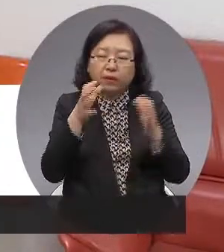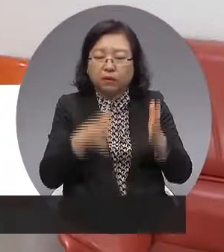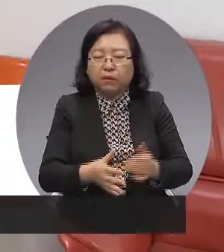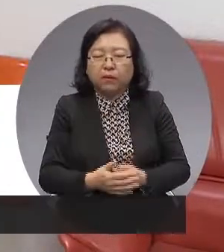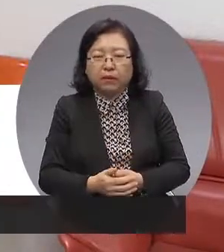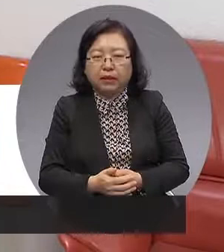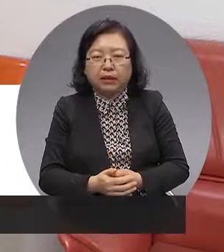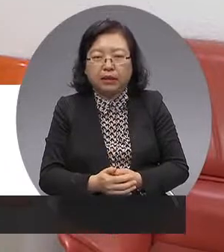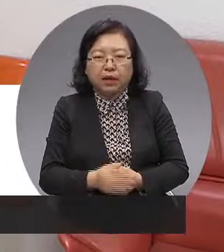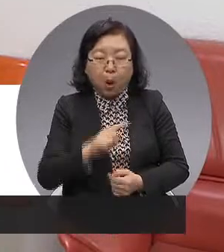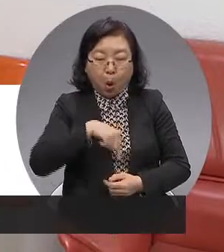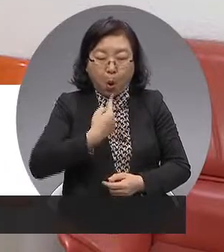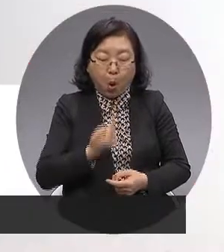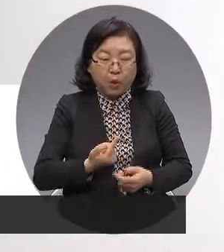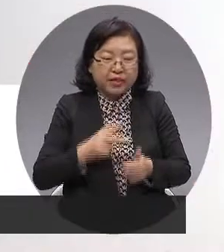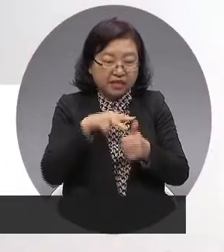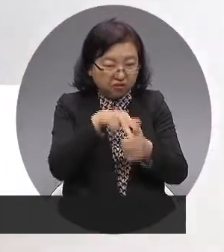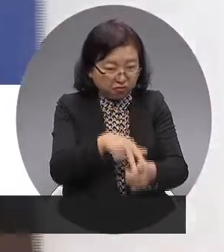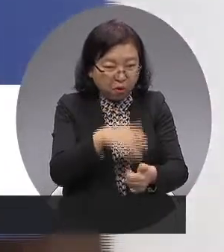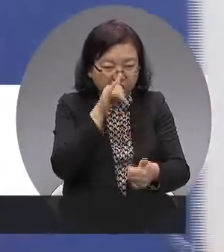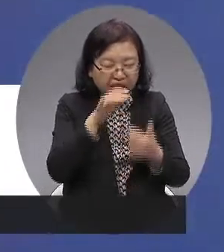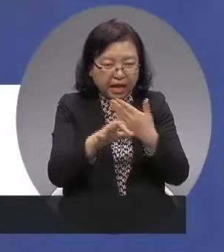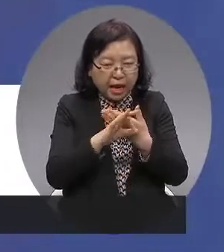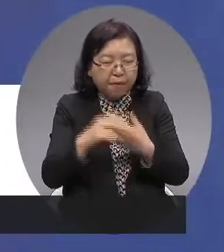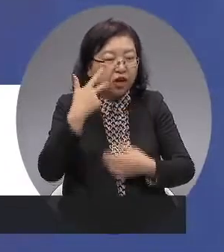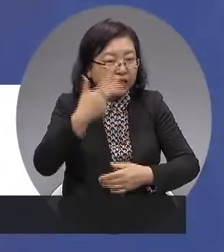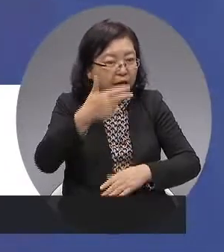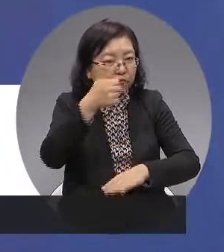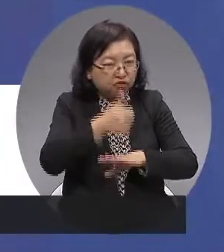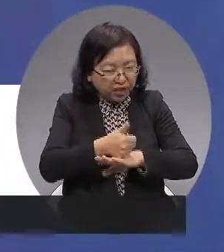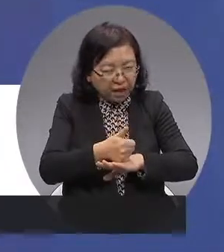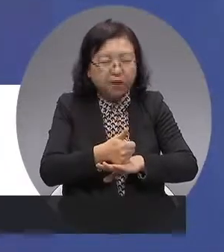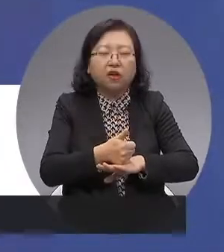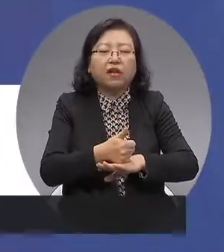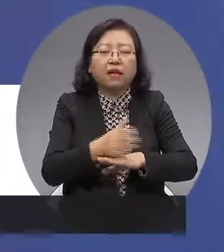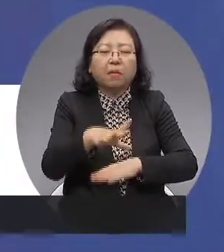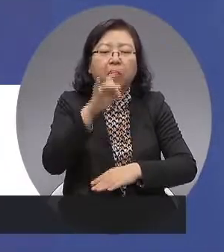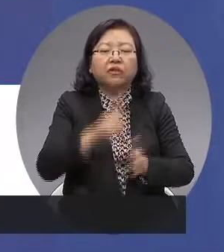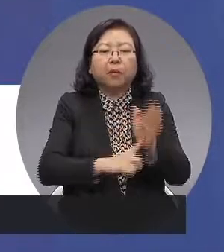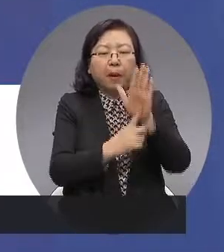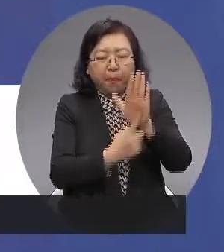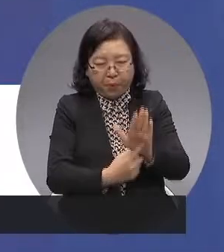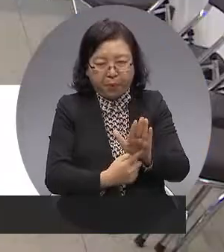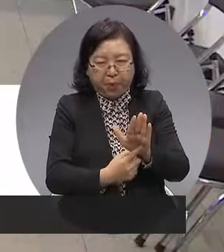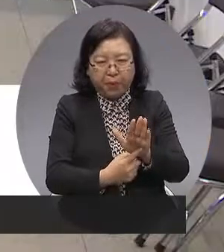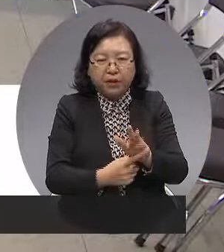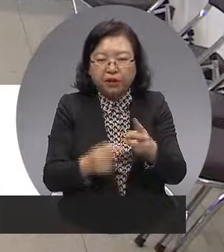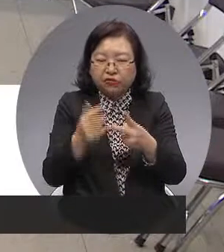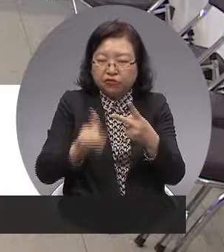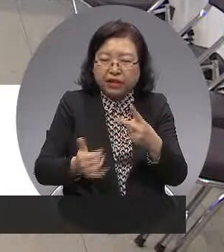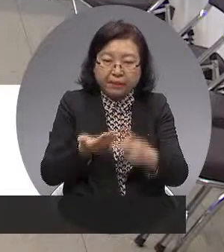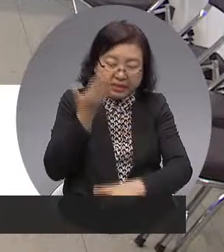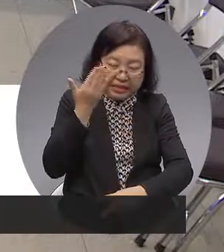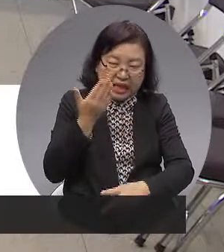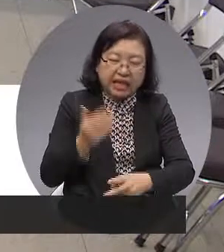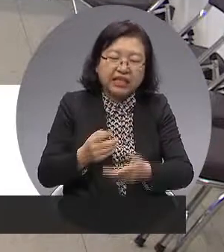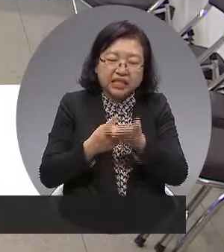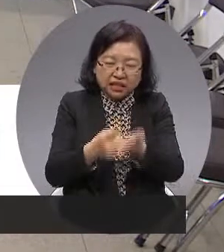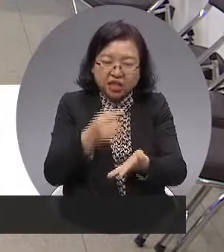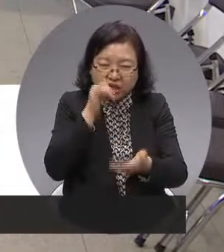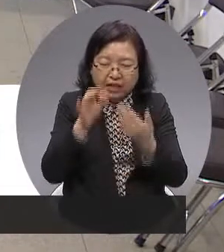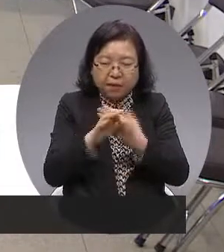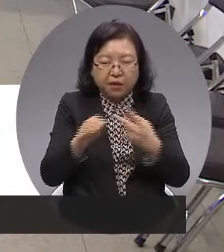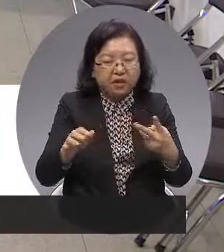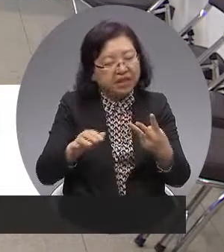단수신청 선거구는 다음 주에 공천 결과를 우선 발표하고 복수신청 선거구는 3명 이내로